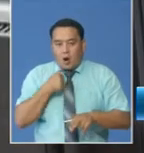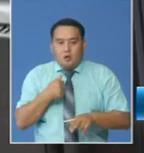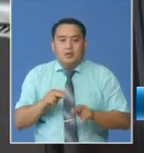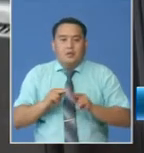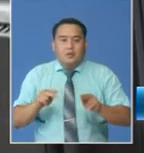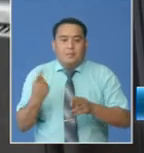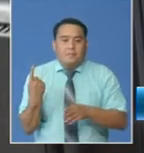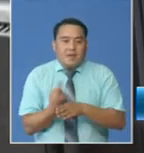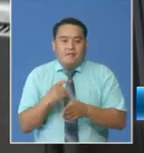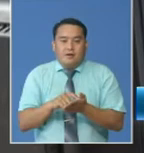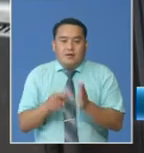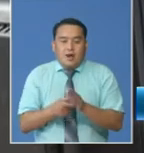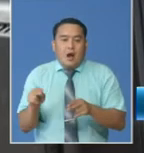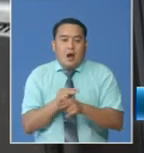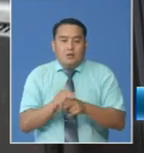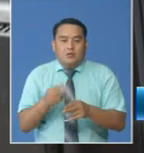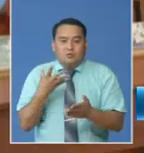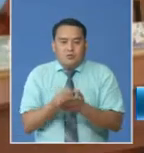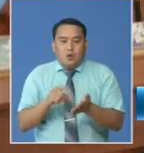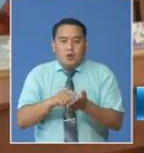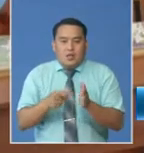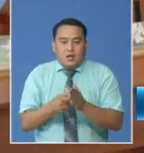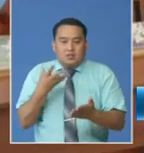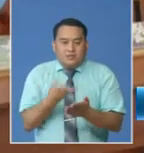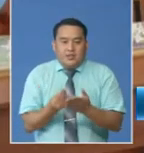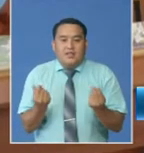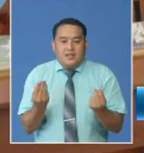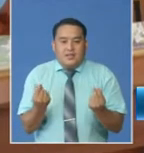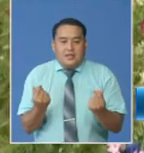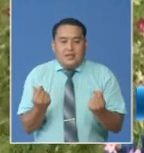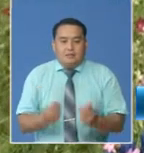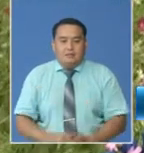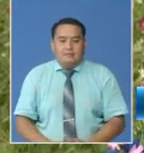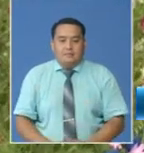учеников 1 класса и отремонтировала учебный класс на свои средства.